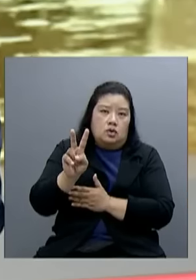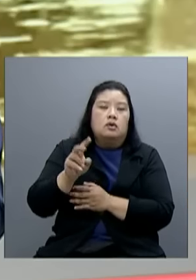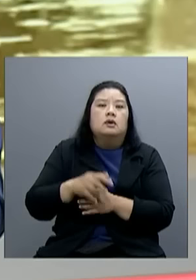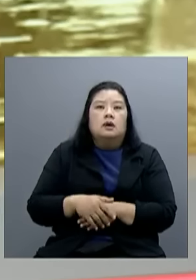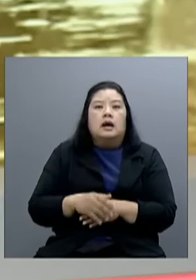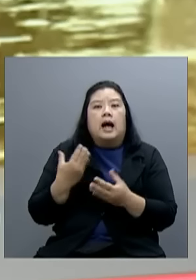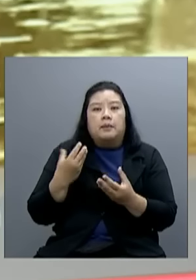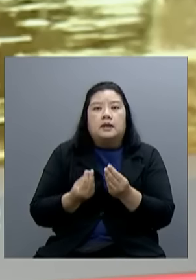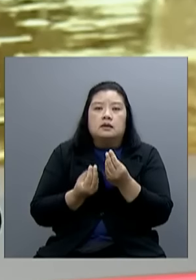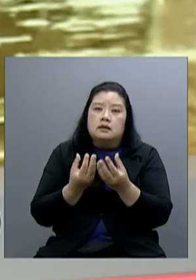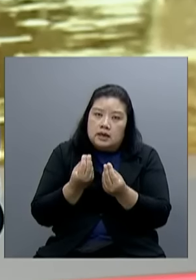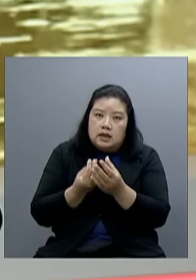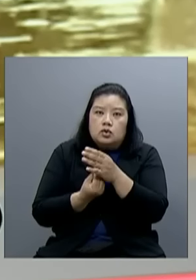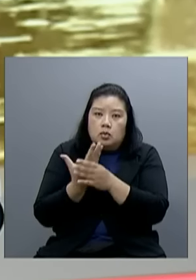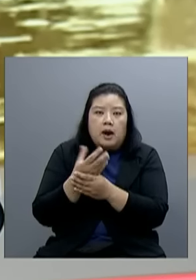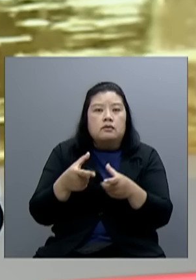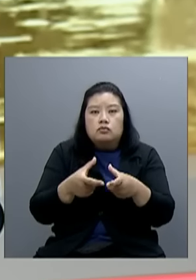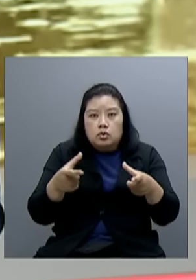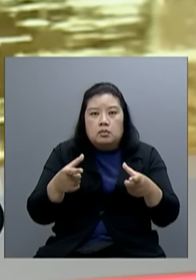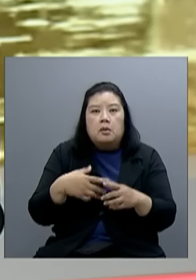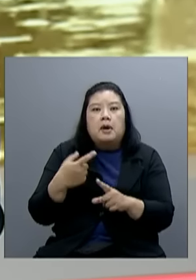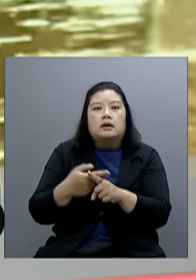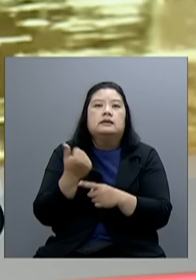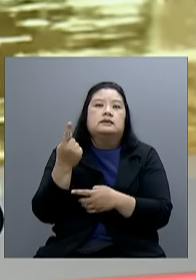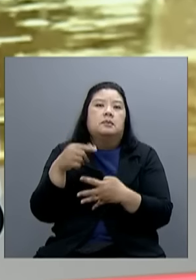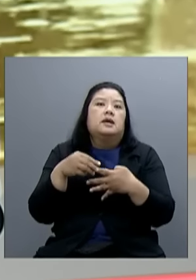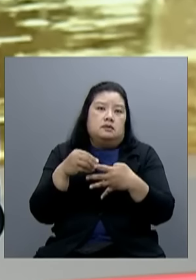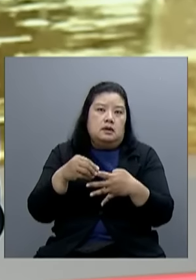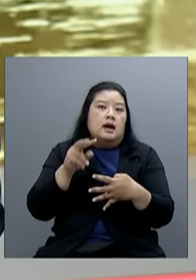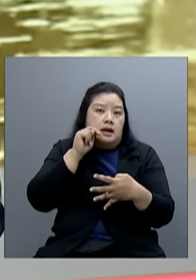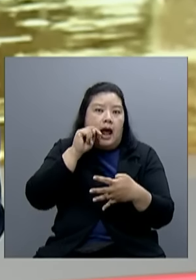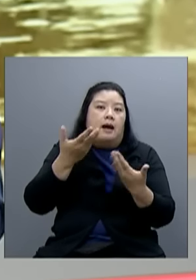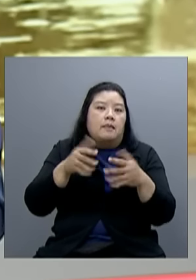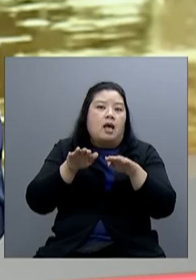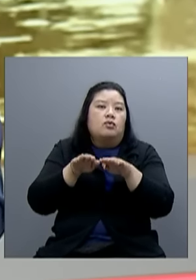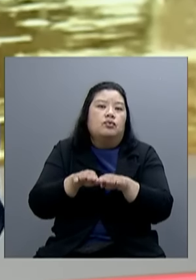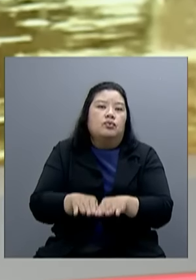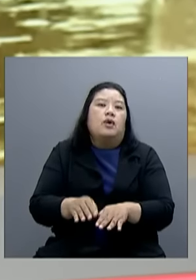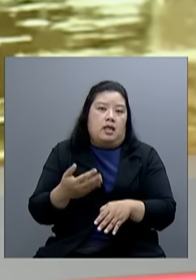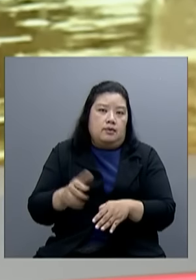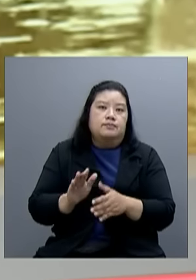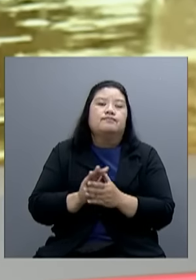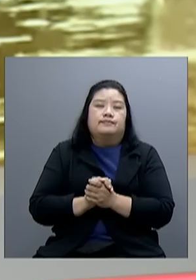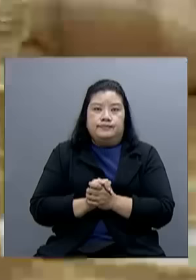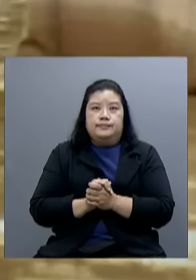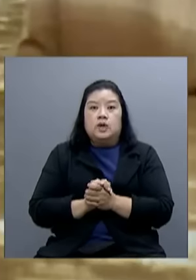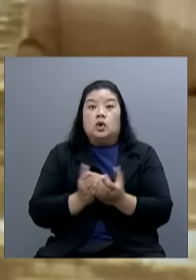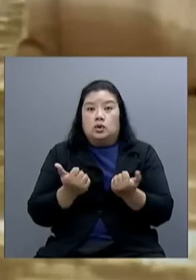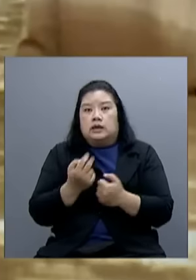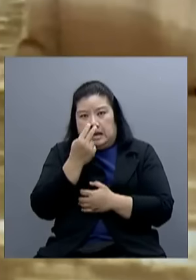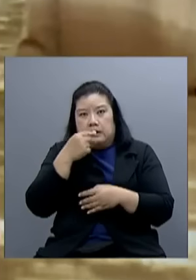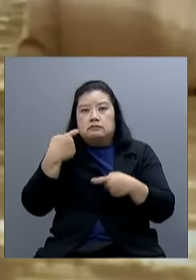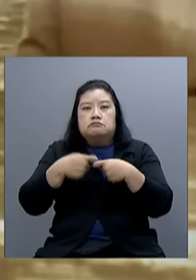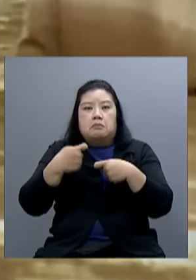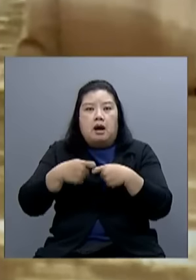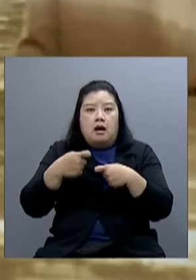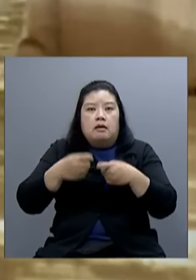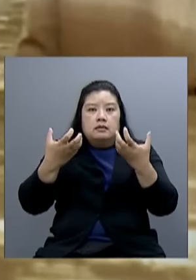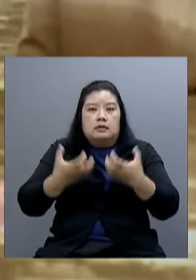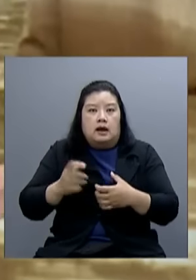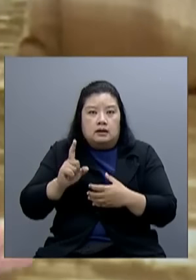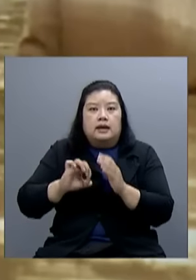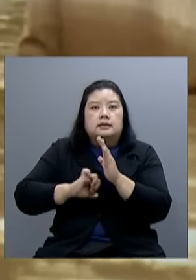ายเดือนนะครับต้นเดือนพฤศจิกายนนะครับก็น่าจะเป็นช่วงของการระบายน้ำออกไปครับ คือตอนนี้ที่หนักๆที่เห็นภาพชัดอยู่ก็คืออย่างที่เชีย